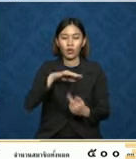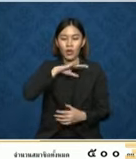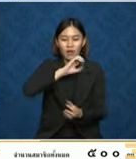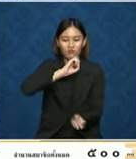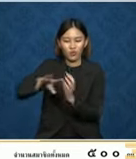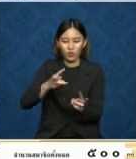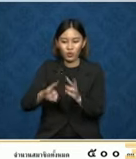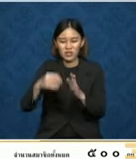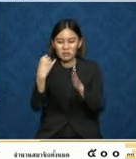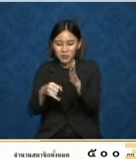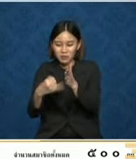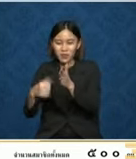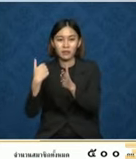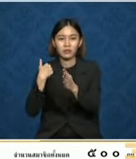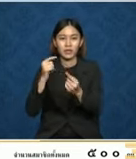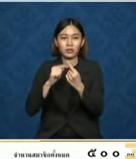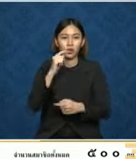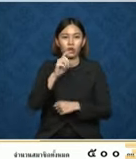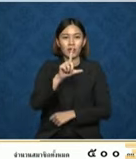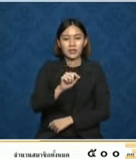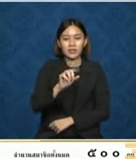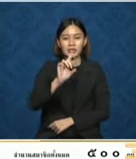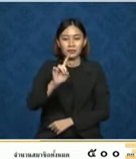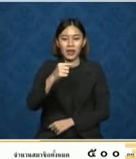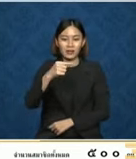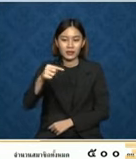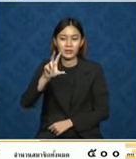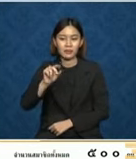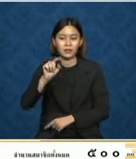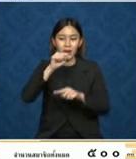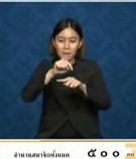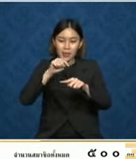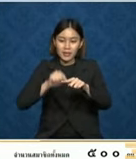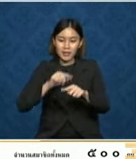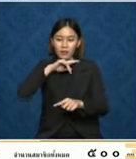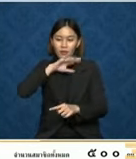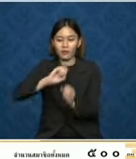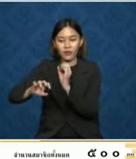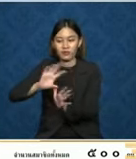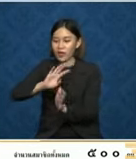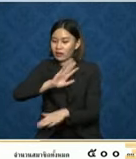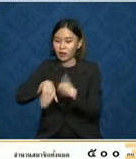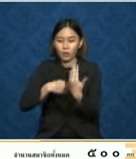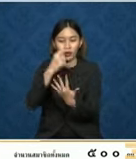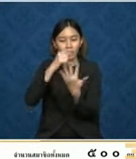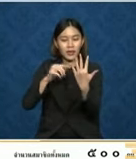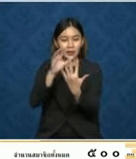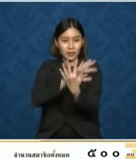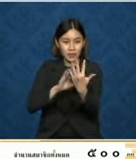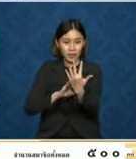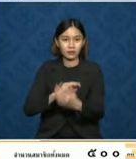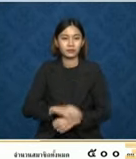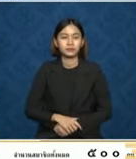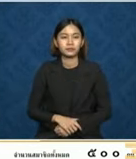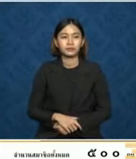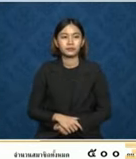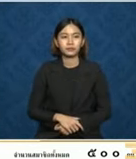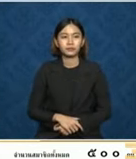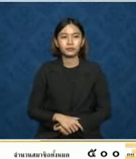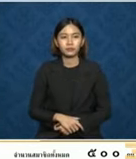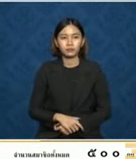ที่ไม่ถูกต้องอยู่ในช่วง 28 ถึง 33% ของปริมาณขยะทั้งหมดในประเทศสไลด์ถัดไปครับ